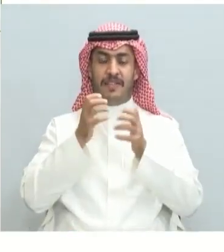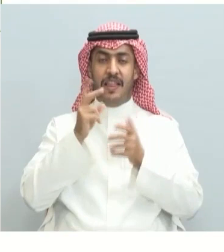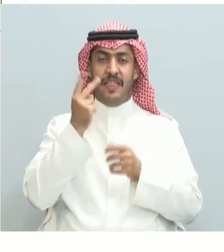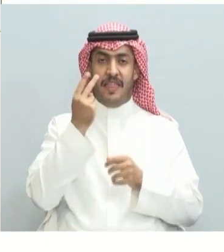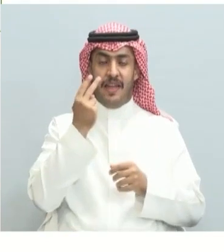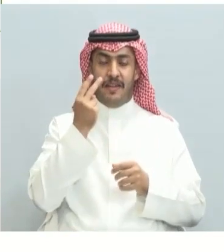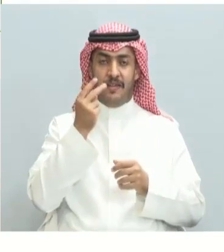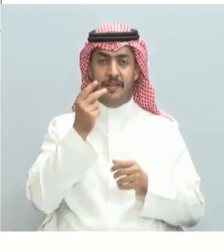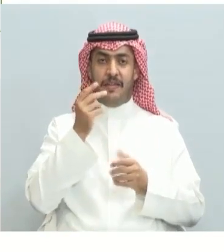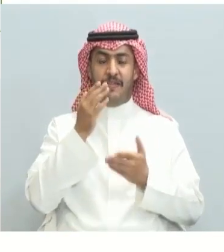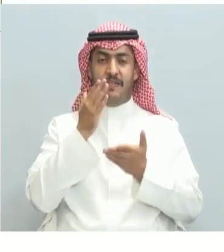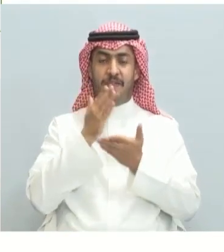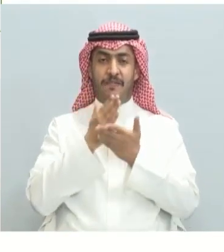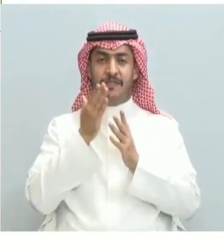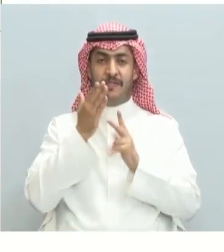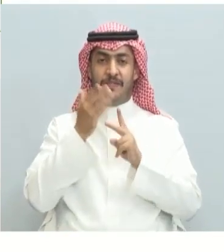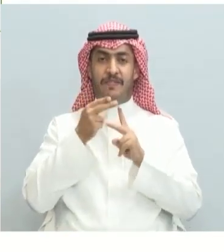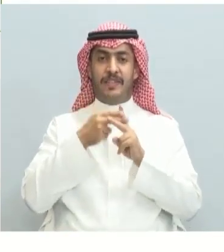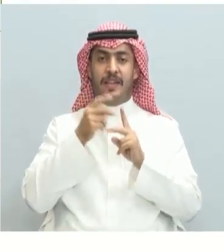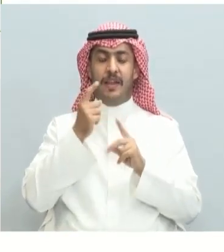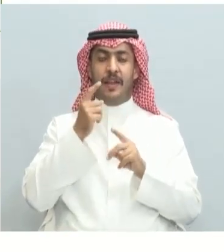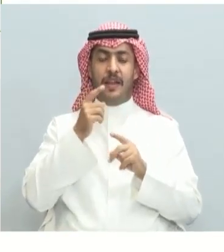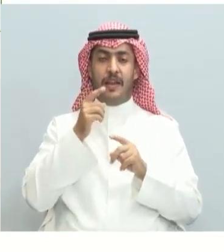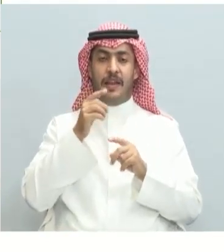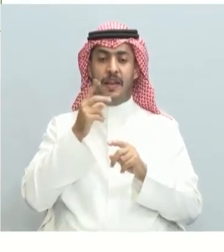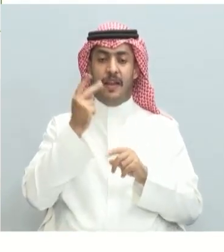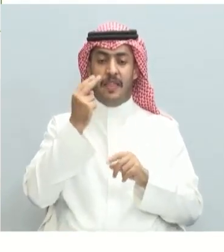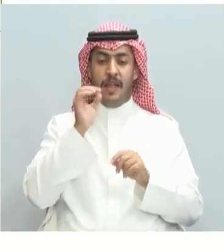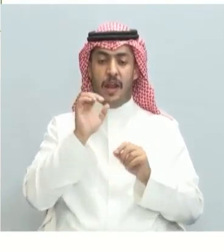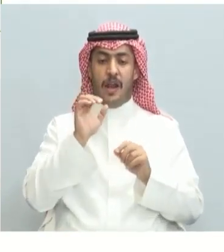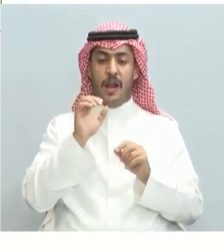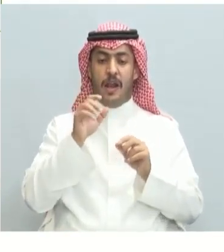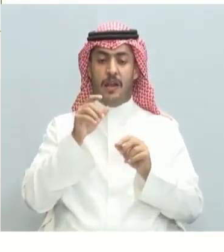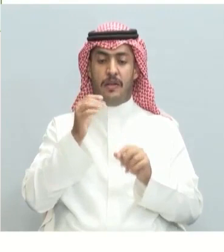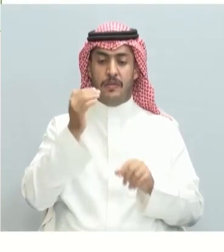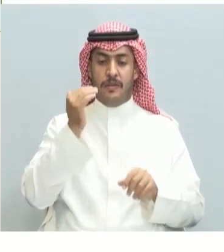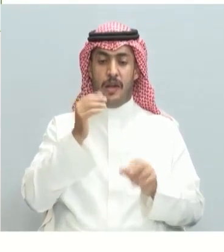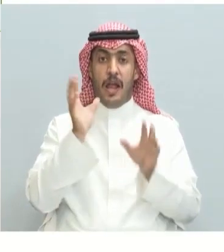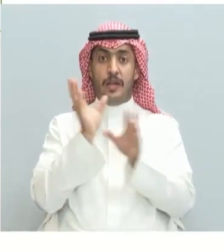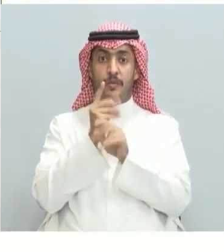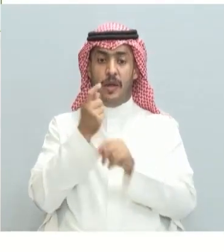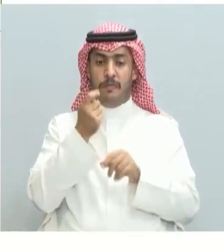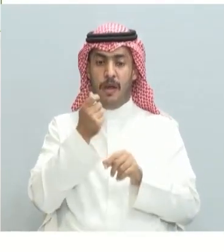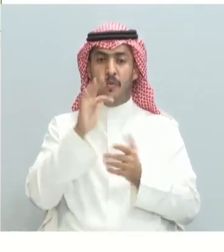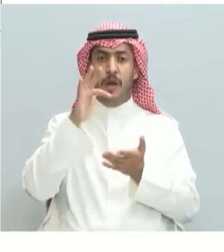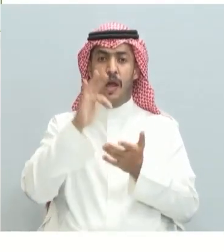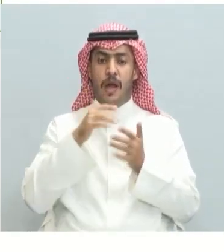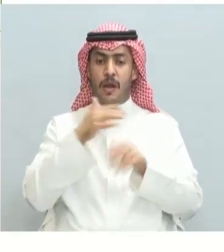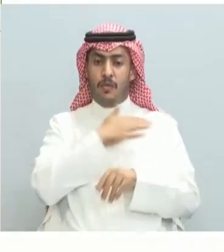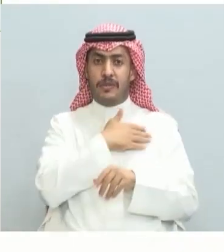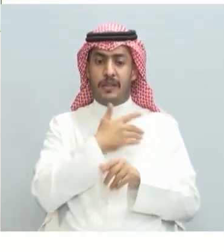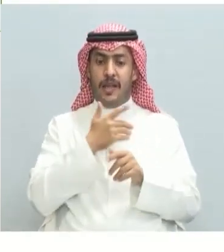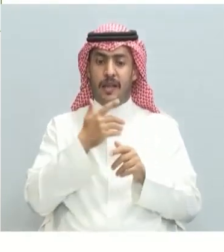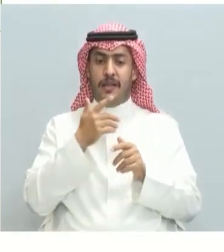الثاني وهو فصل دور الاسواق الماليه والوسطاء الماليين تناولنا في